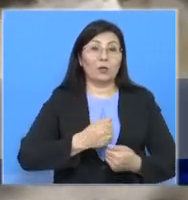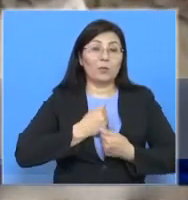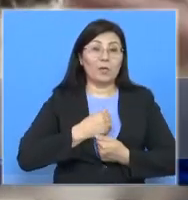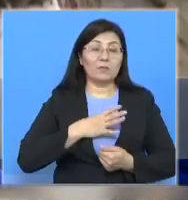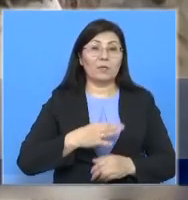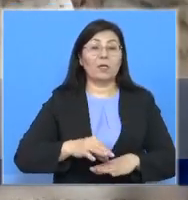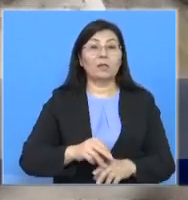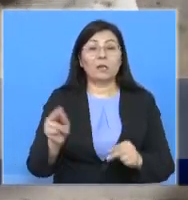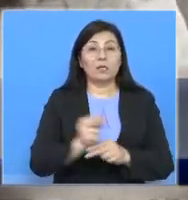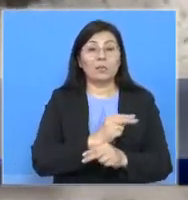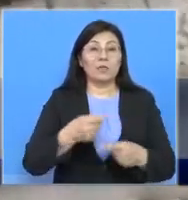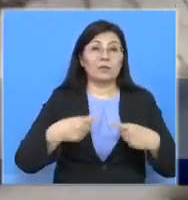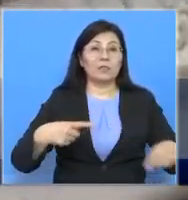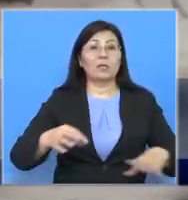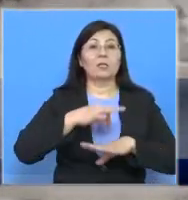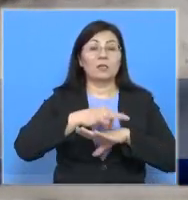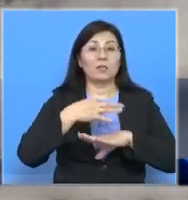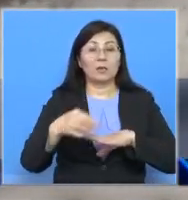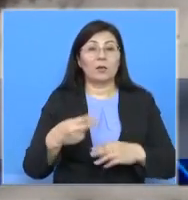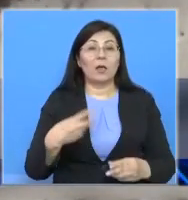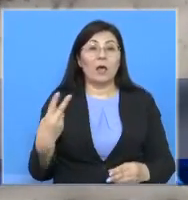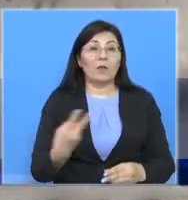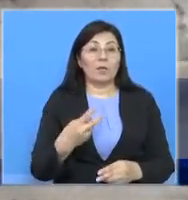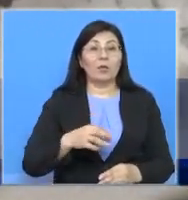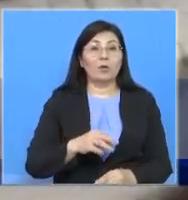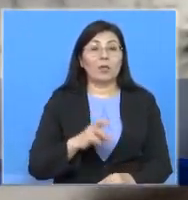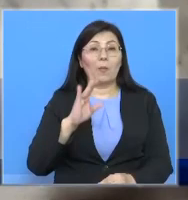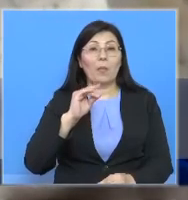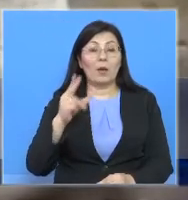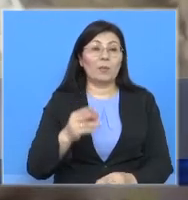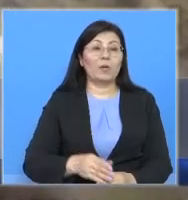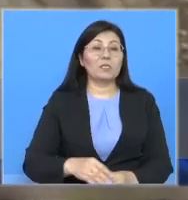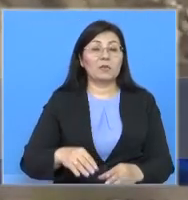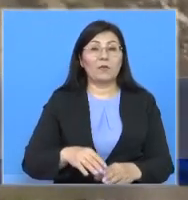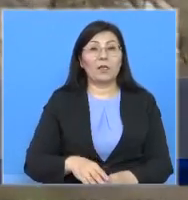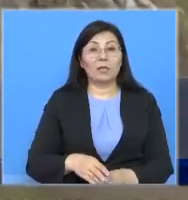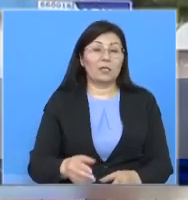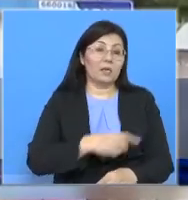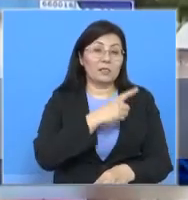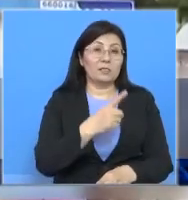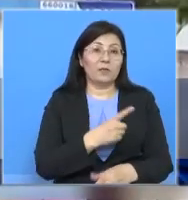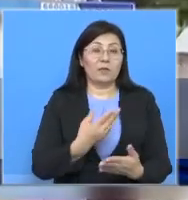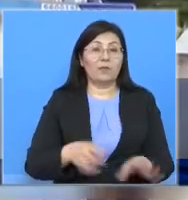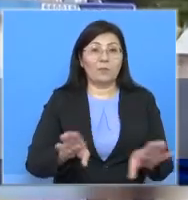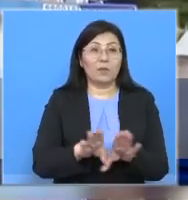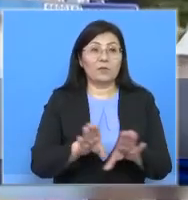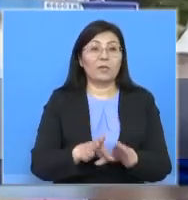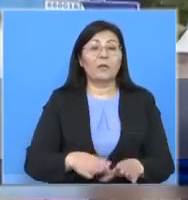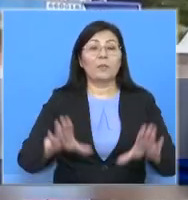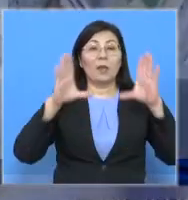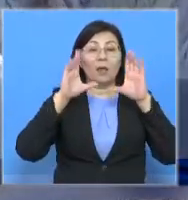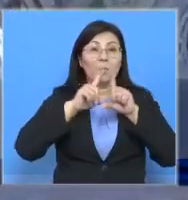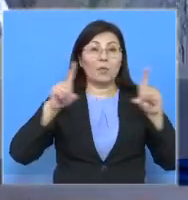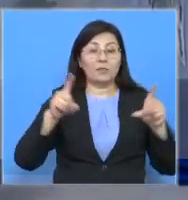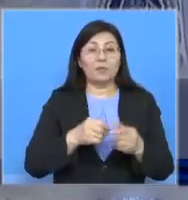выздоравливает от различных болезней а второе образ быка он является символом силы и власти мечеть Чапан углы с